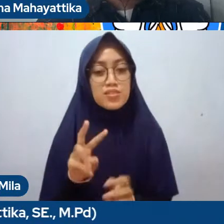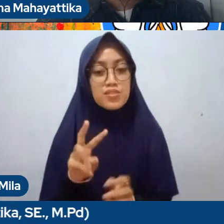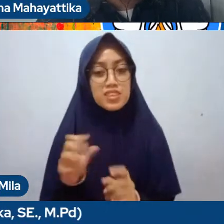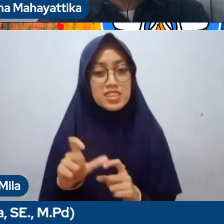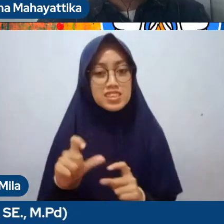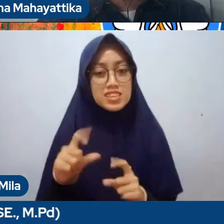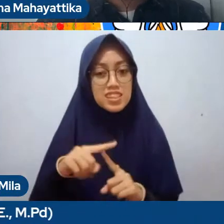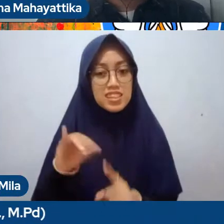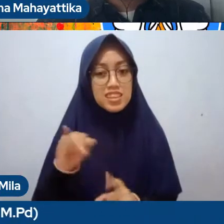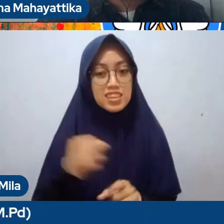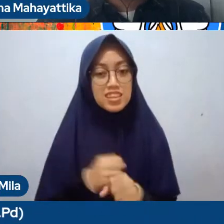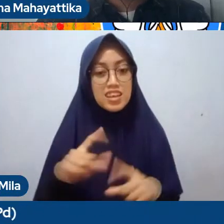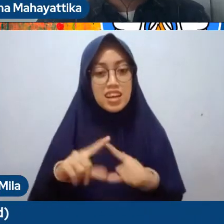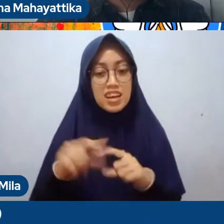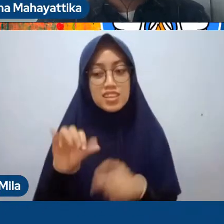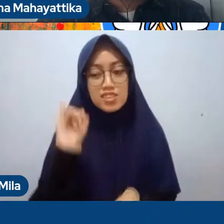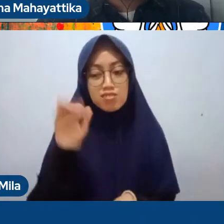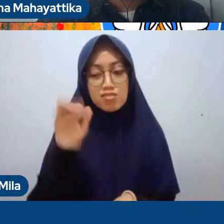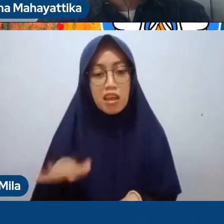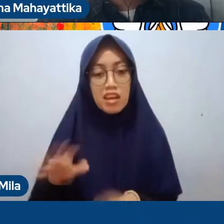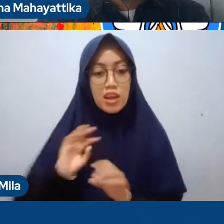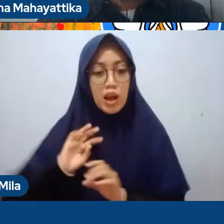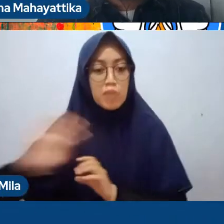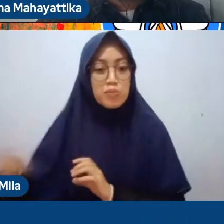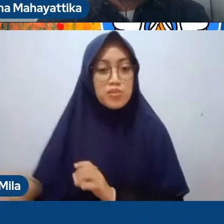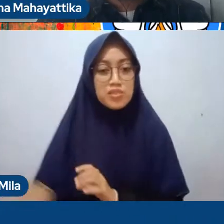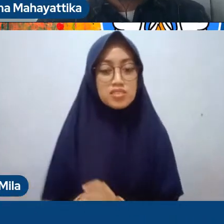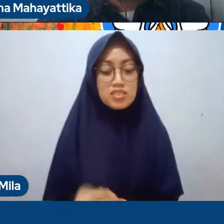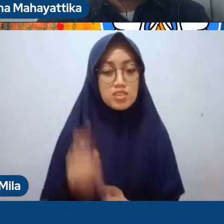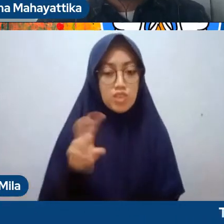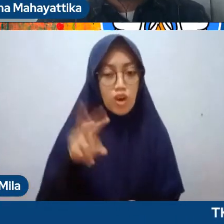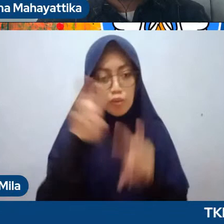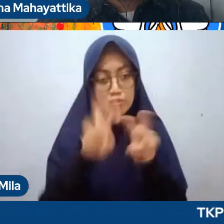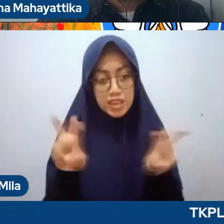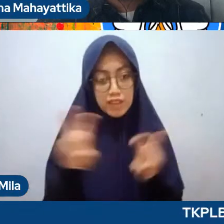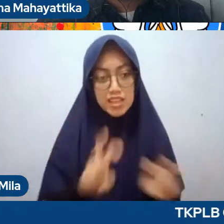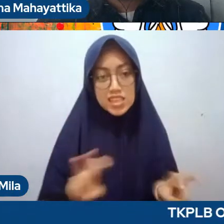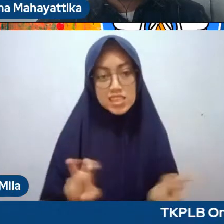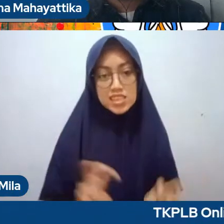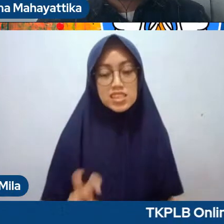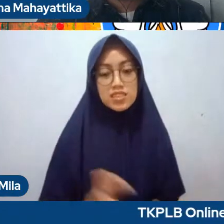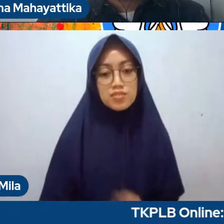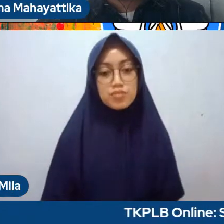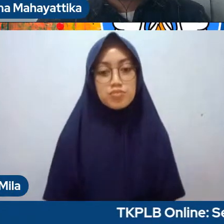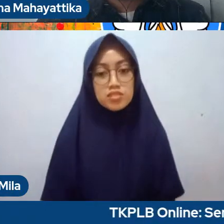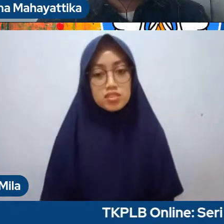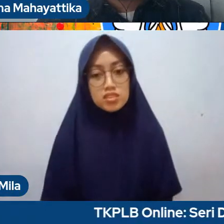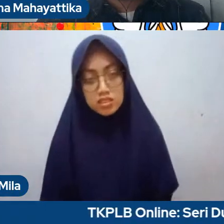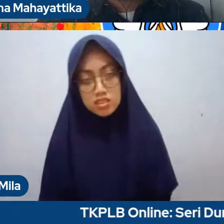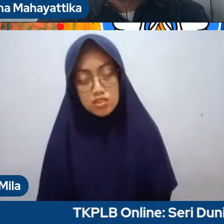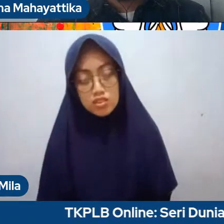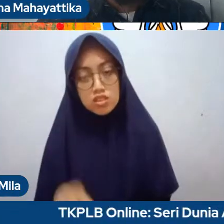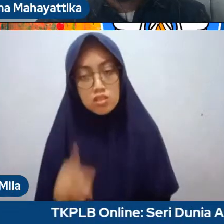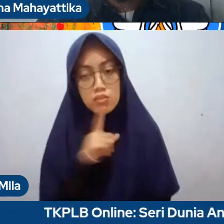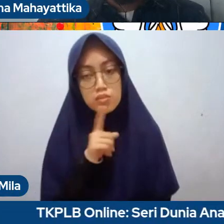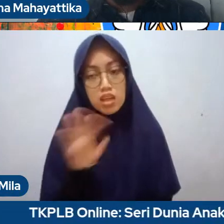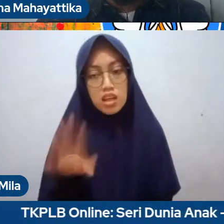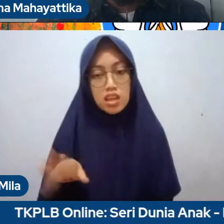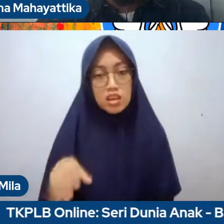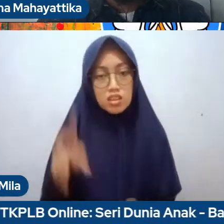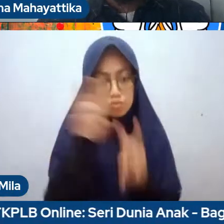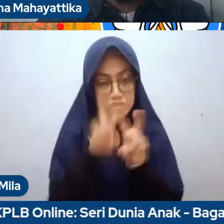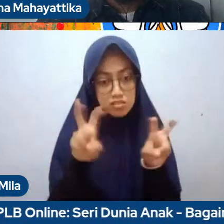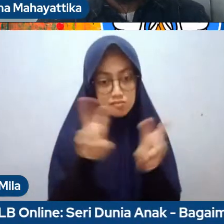observasi, kemudian observasi apa, ya, oh ya, betul-betul cerita apa gitu kan, itu dengan anak-anak kan dengan cara itu. Kalau remaja itu kan sudah